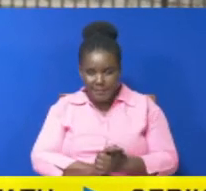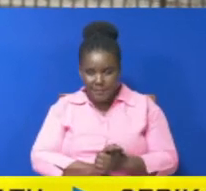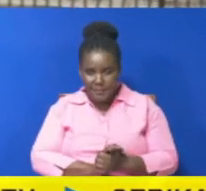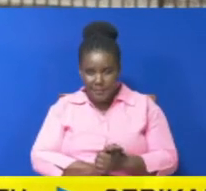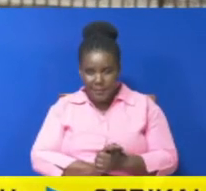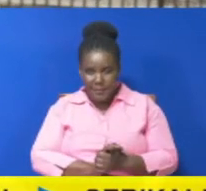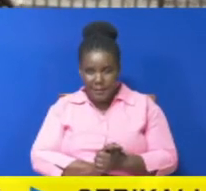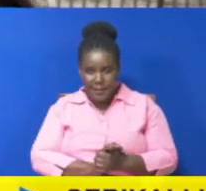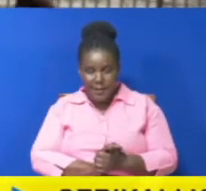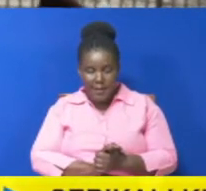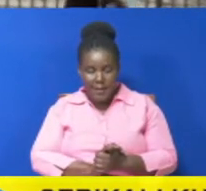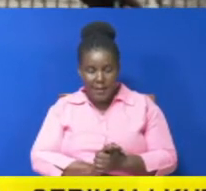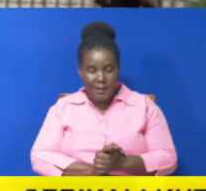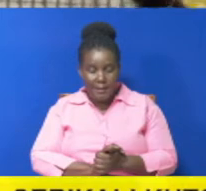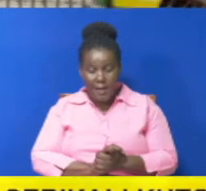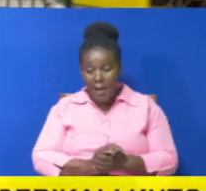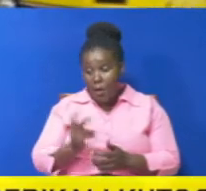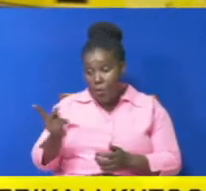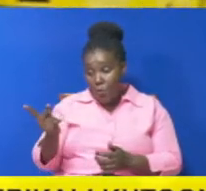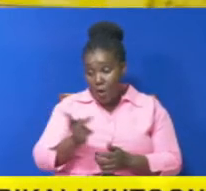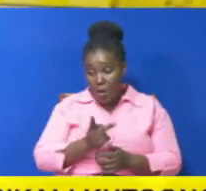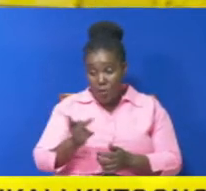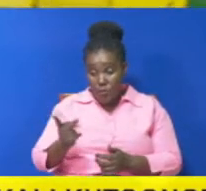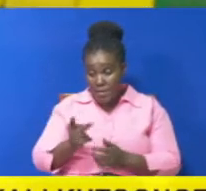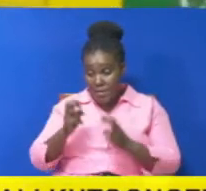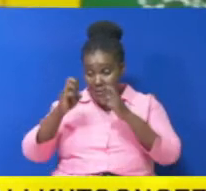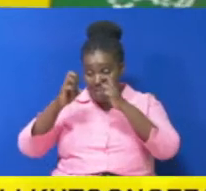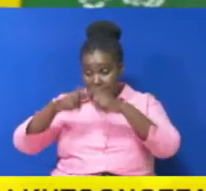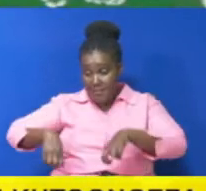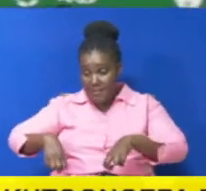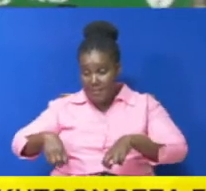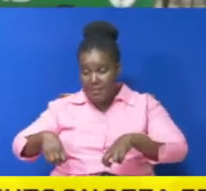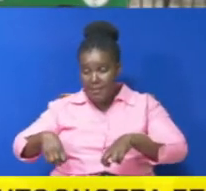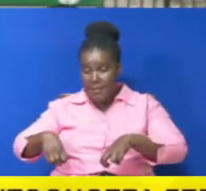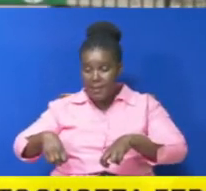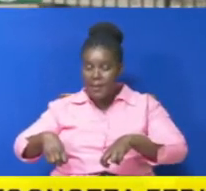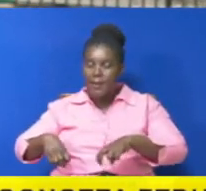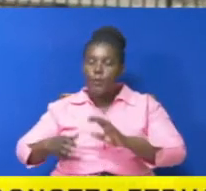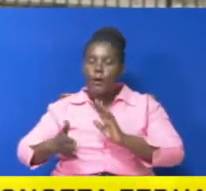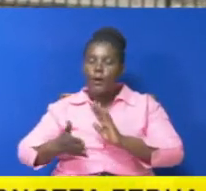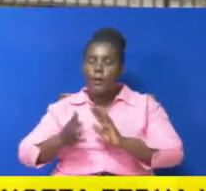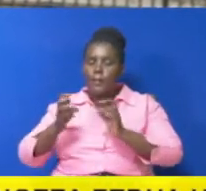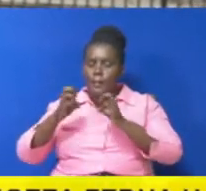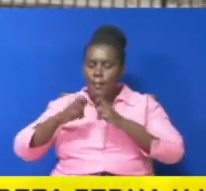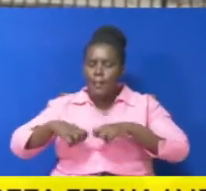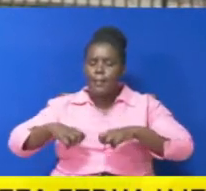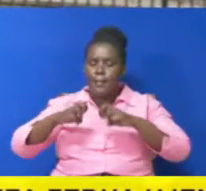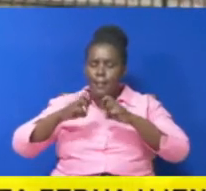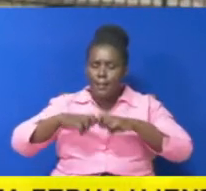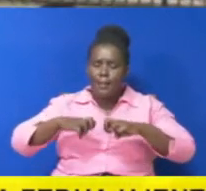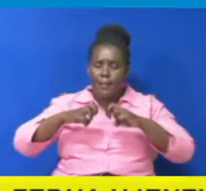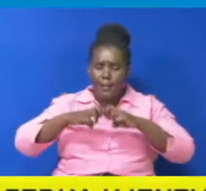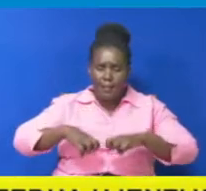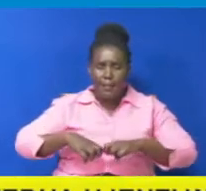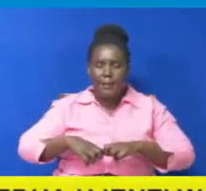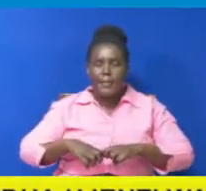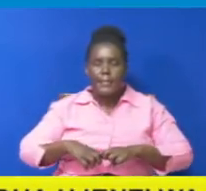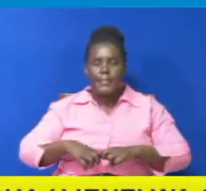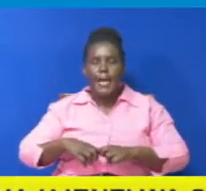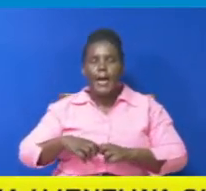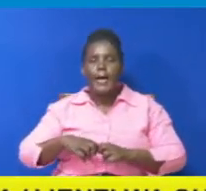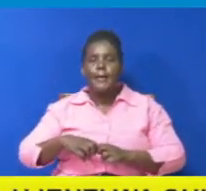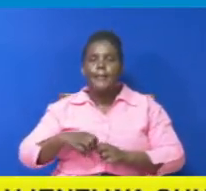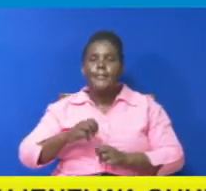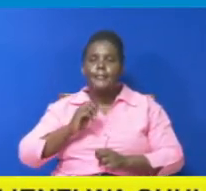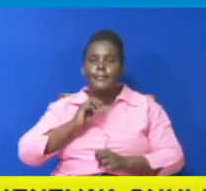tena, wanakuja wanagombana, inakuwa baadaye tena wanaleta ukorofi na kupigiana na kuleteana visasi.